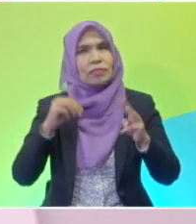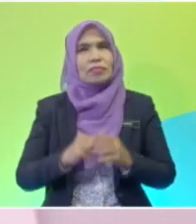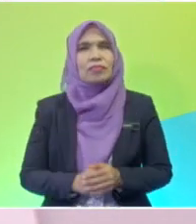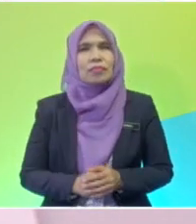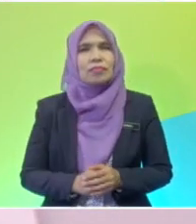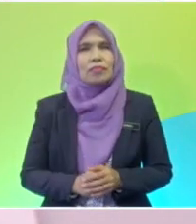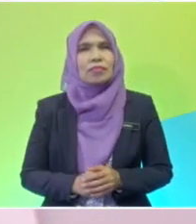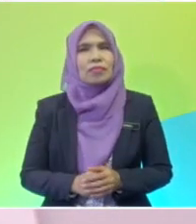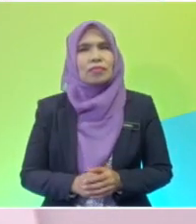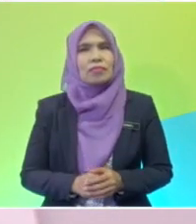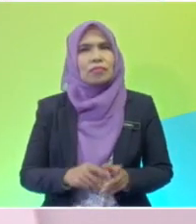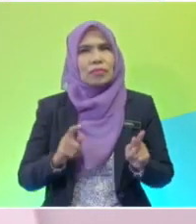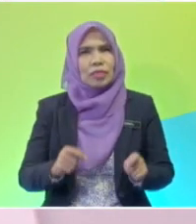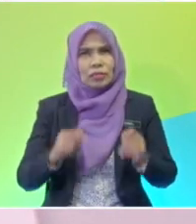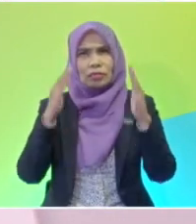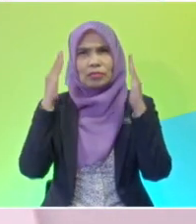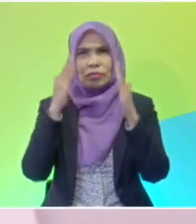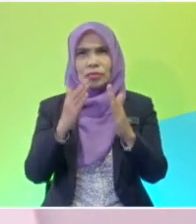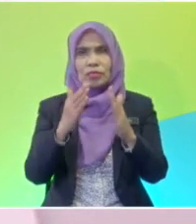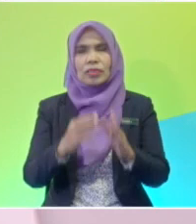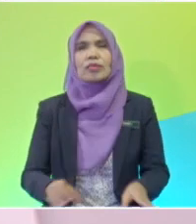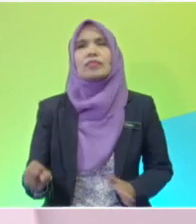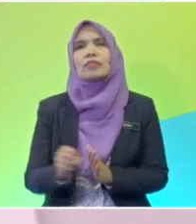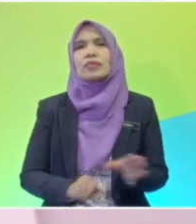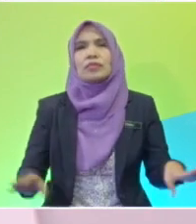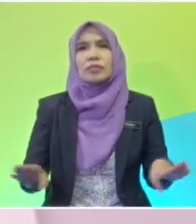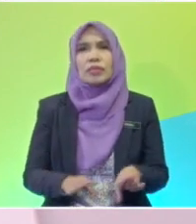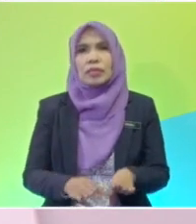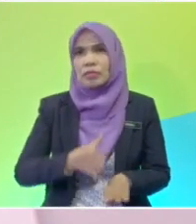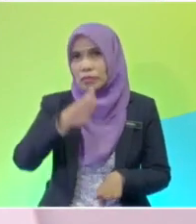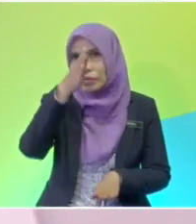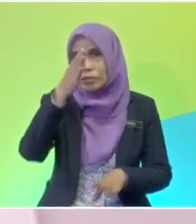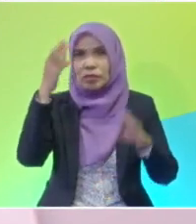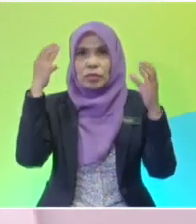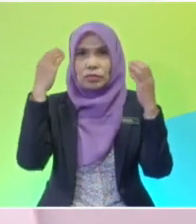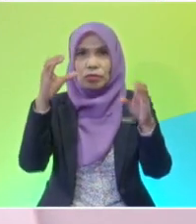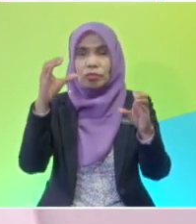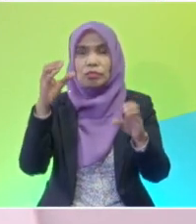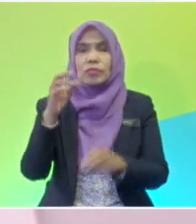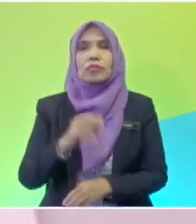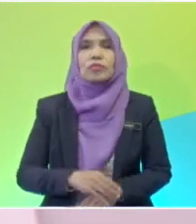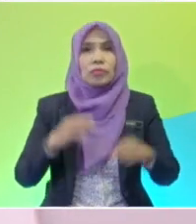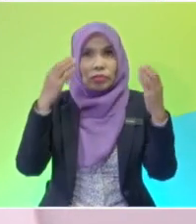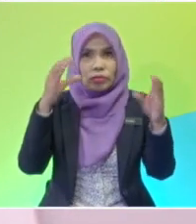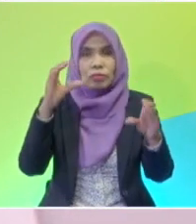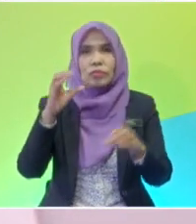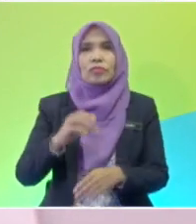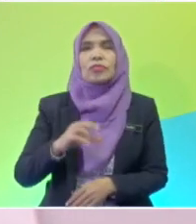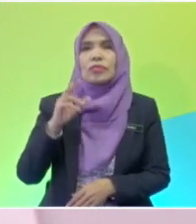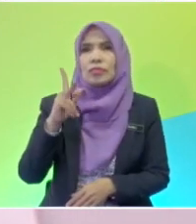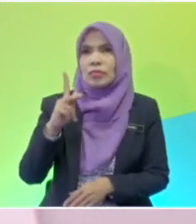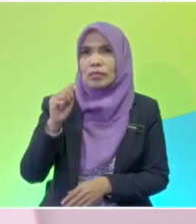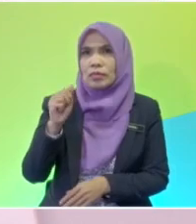fokuskan sebagai ibu bapak sebagai guru sebagai guru konseling disebut sebagai murid itu sendiri bila dia paham